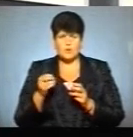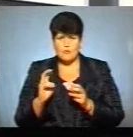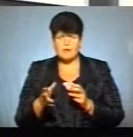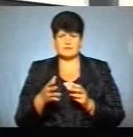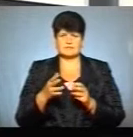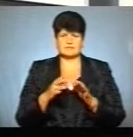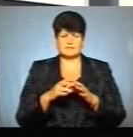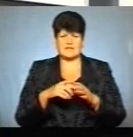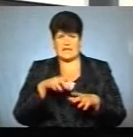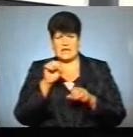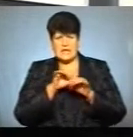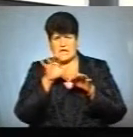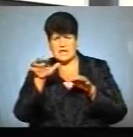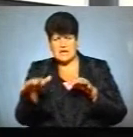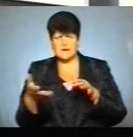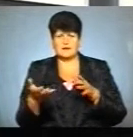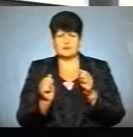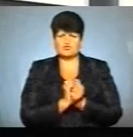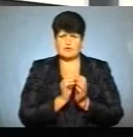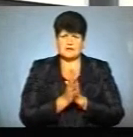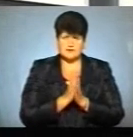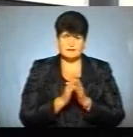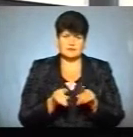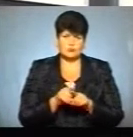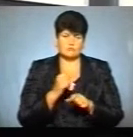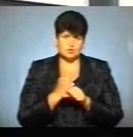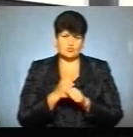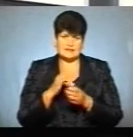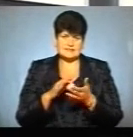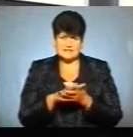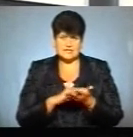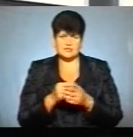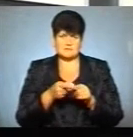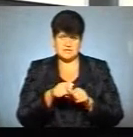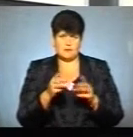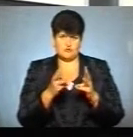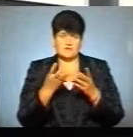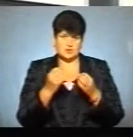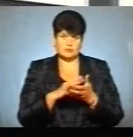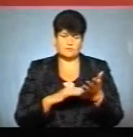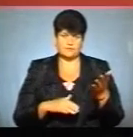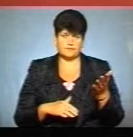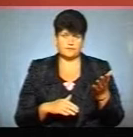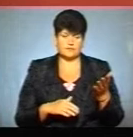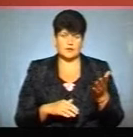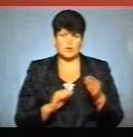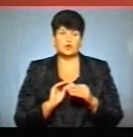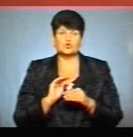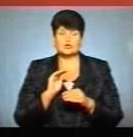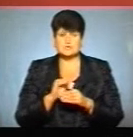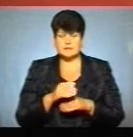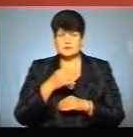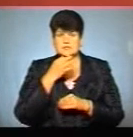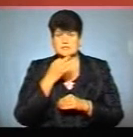трава. Тобто пожежники все одно працюють над ліквідацією цієї пожежі, вона ще триває. Додам, що, як повідомив